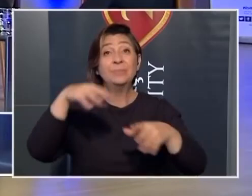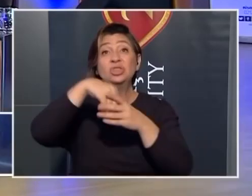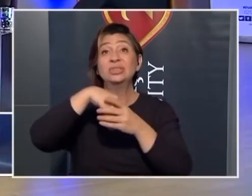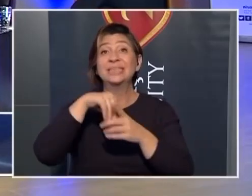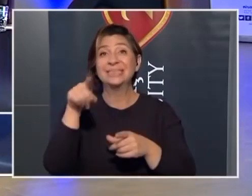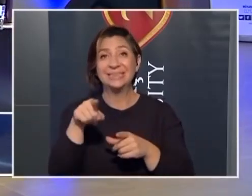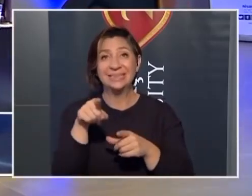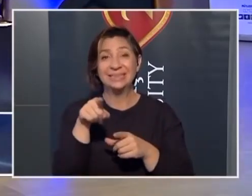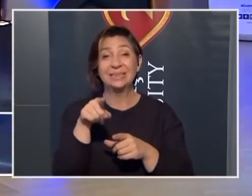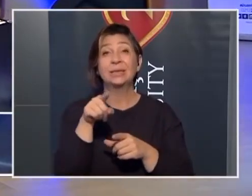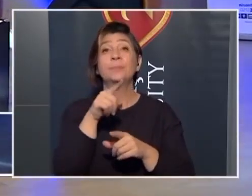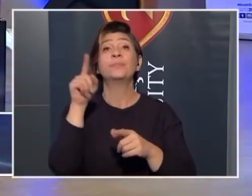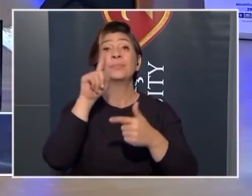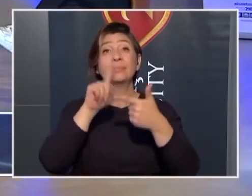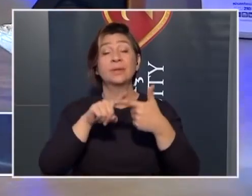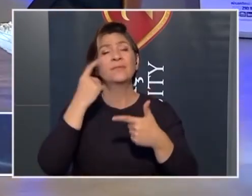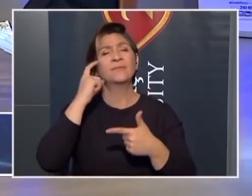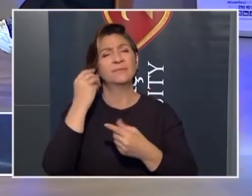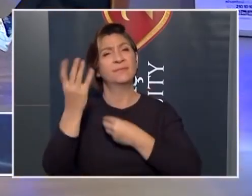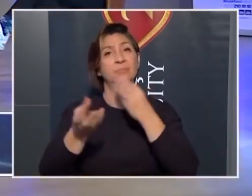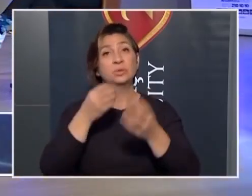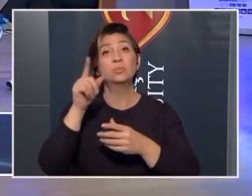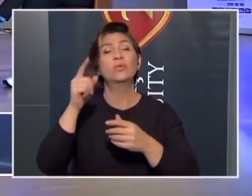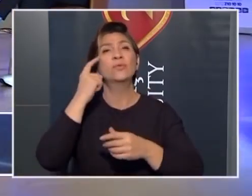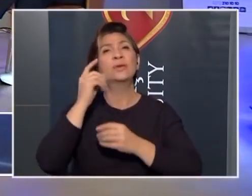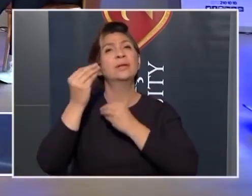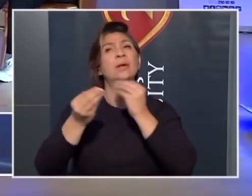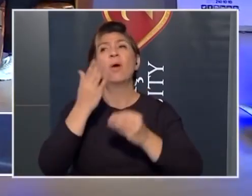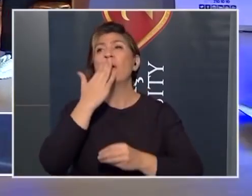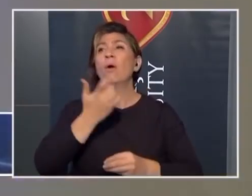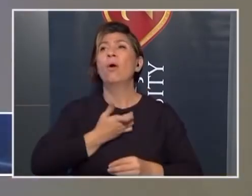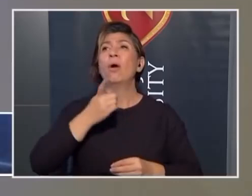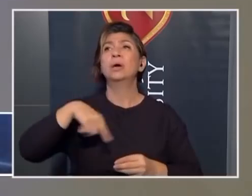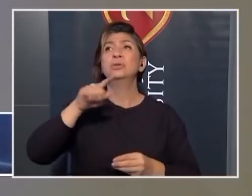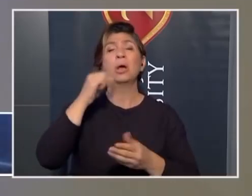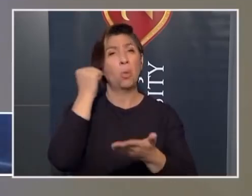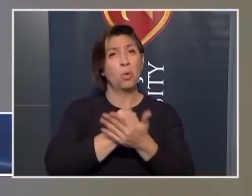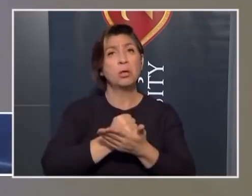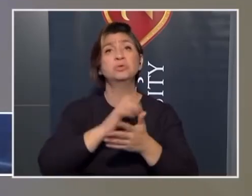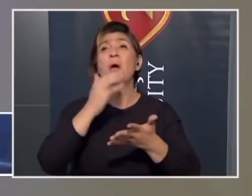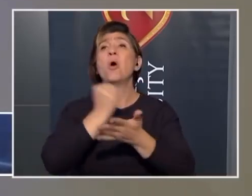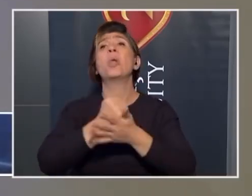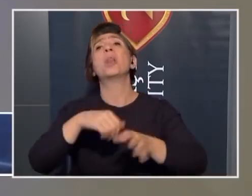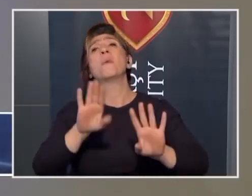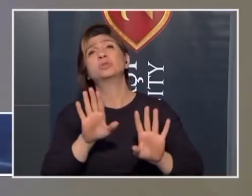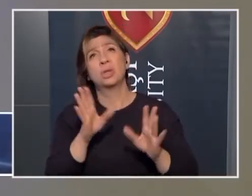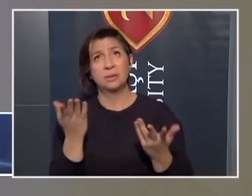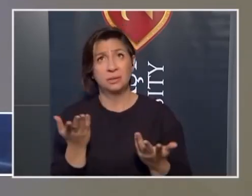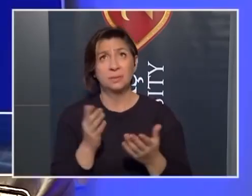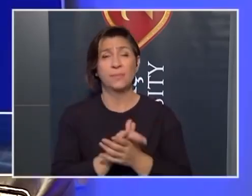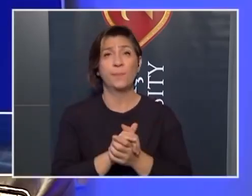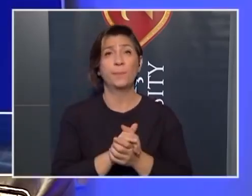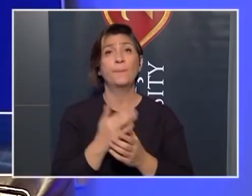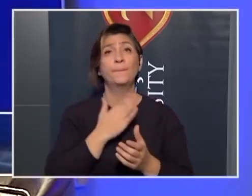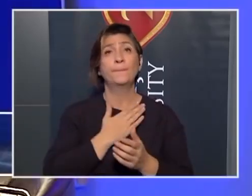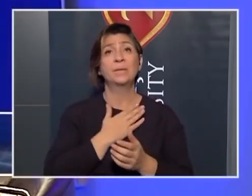içerisindesiniz? Ve önermelerde bulunmuş ve bu önermeleri öğrenciler onaylamışlar ya da onaylamamışlar.